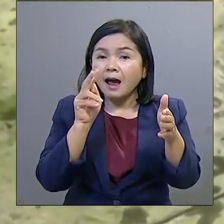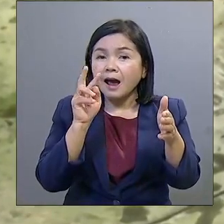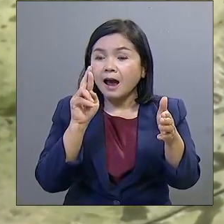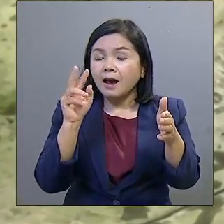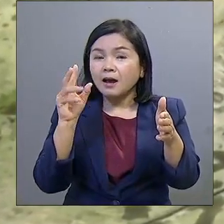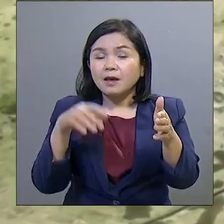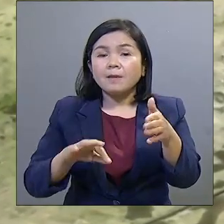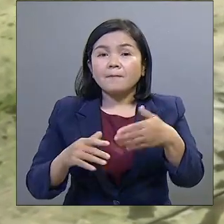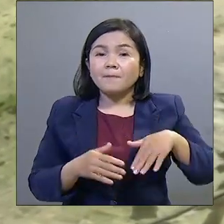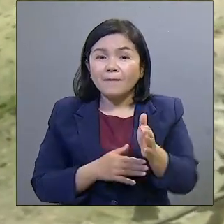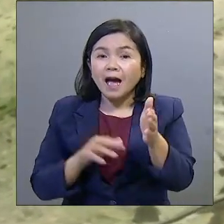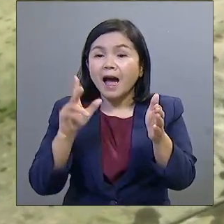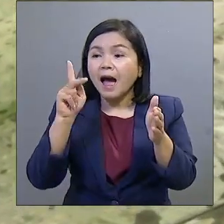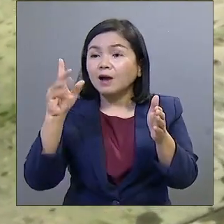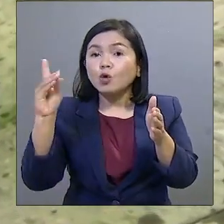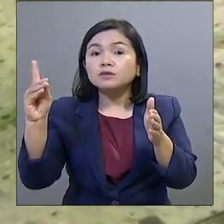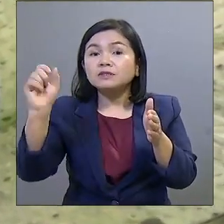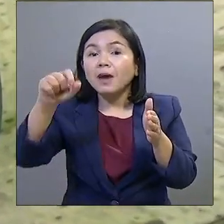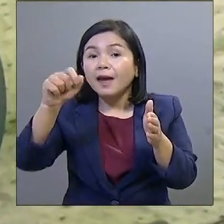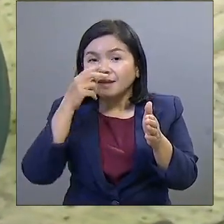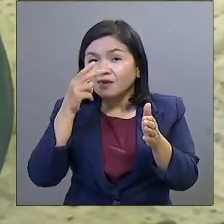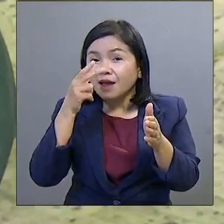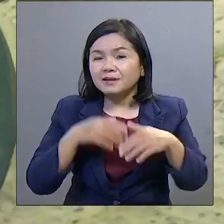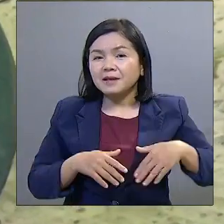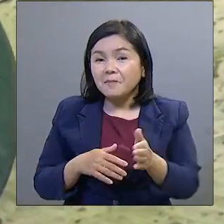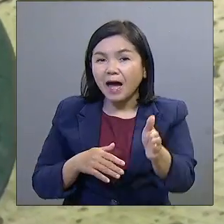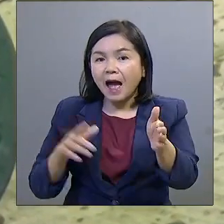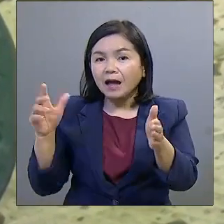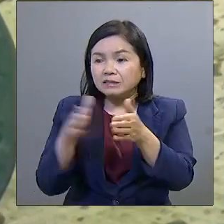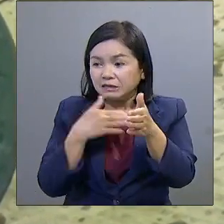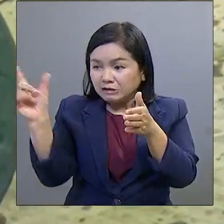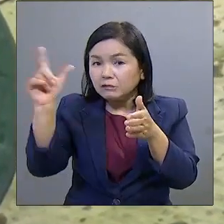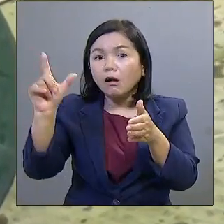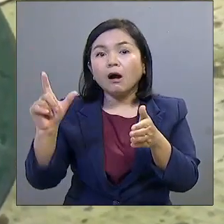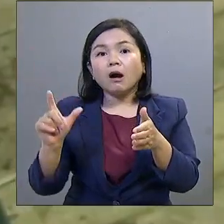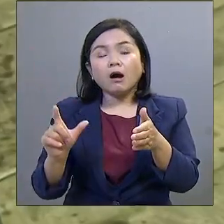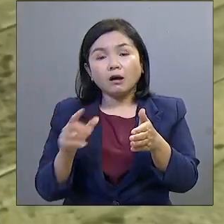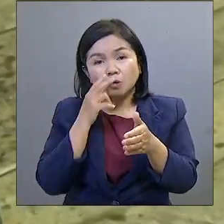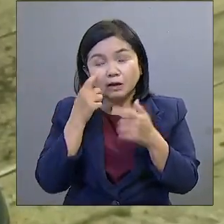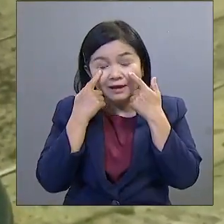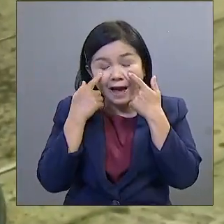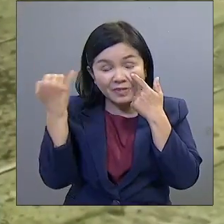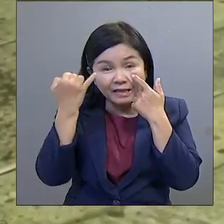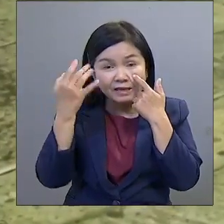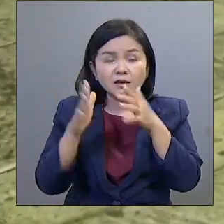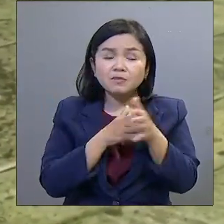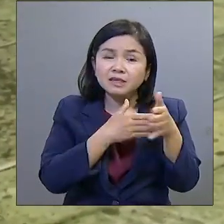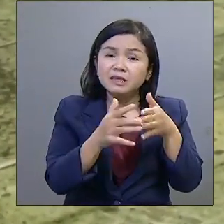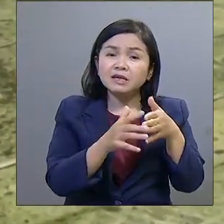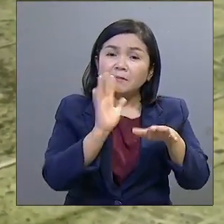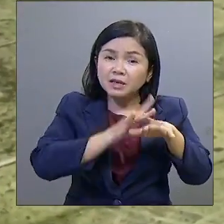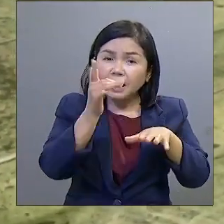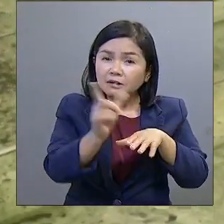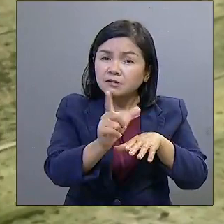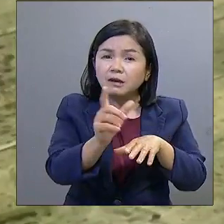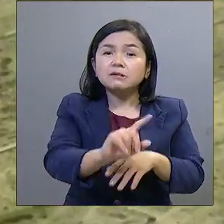ากดคังอย่างนี้ใช่ไหมหรือว่าปลาคังแต่นี่คือปลากดเหลืองสีมันเหลืองๆตาเราไม่ใช่ดีหรือว่ามันสีเหลืองยังไง